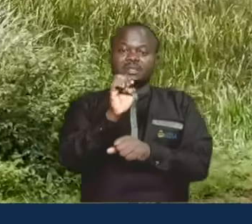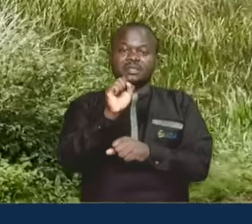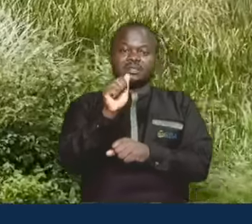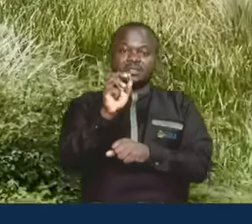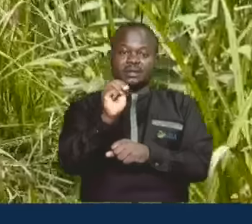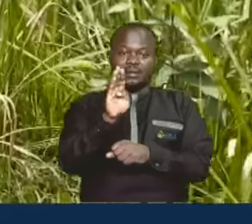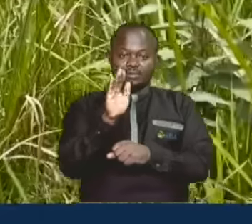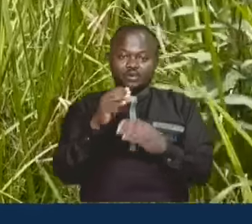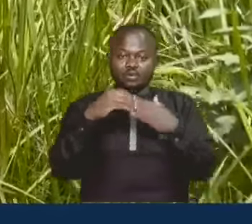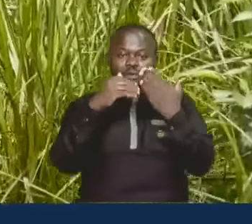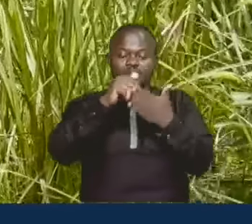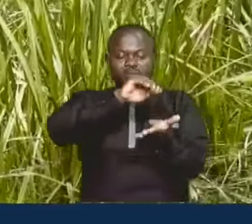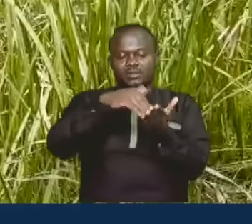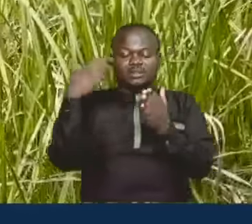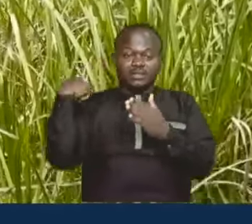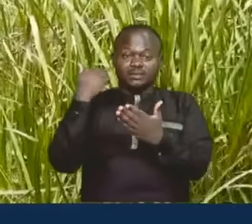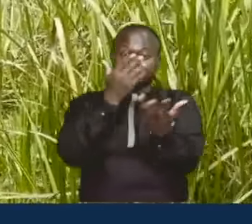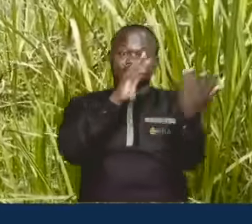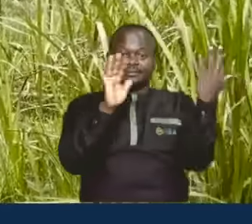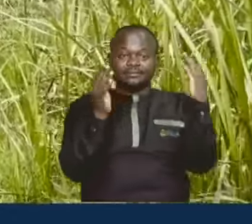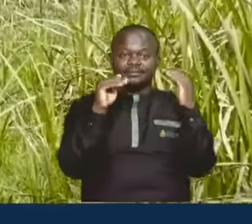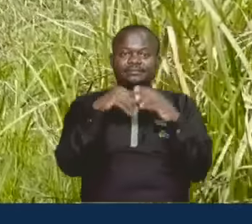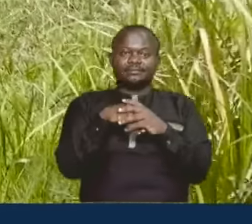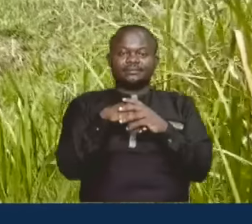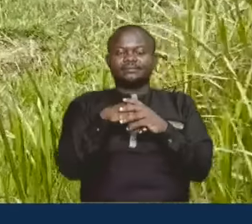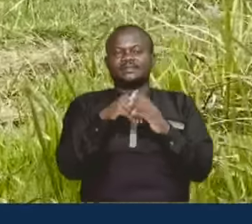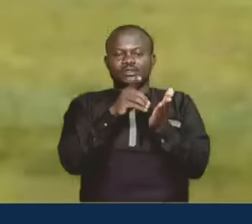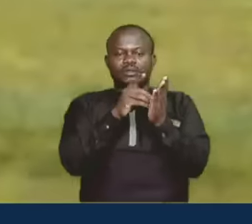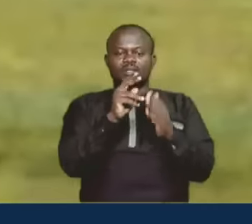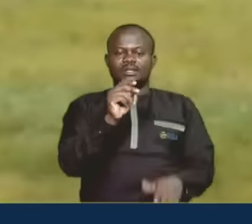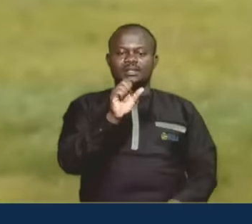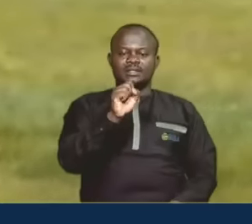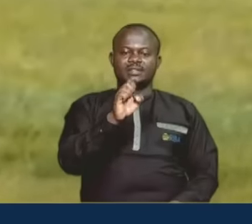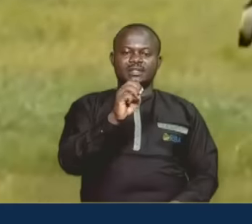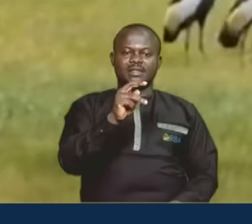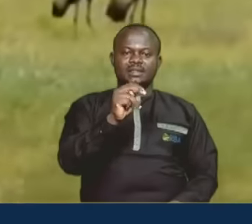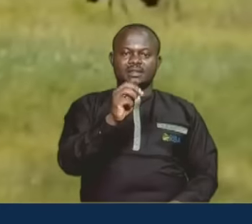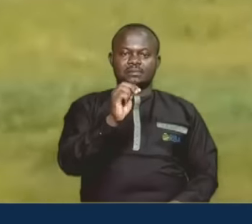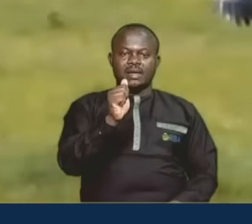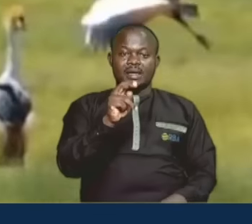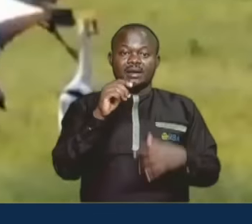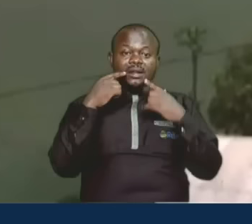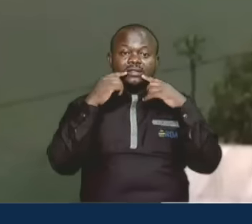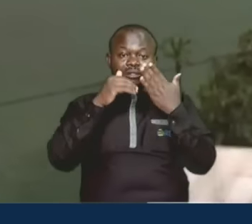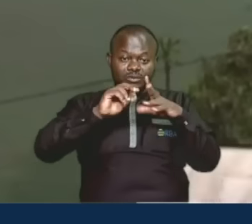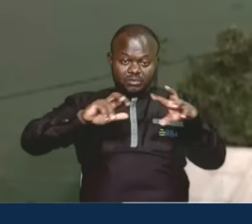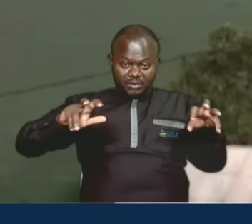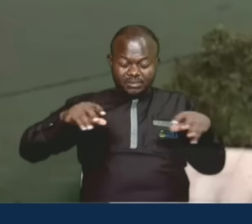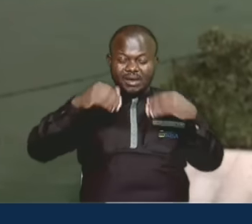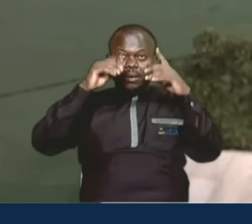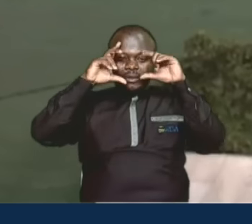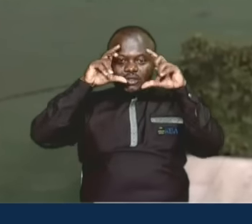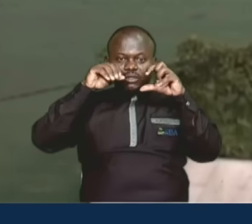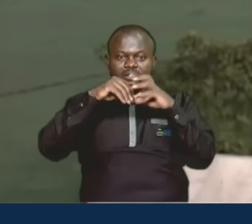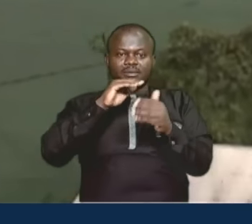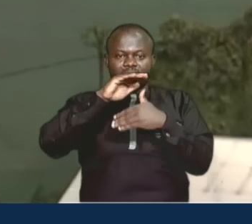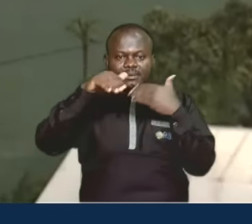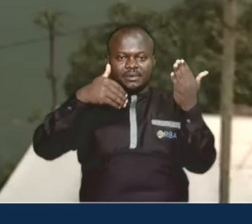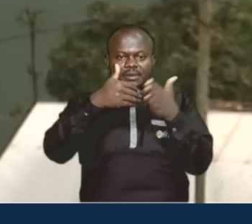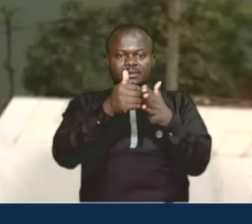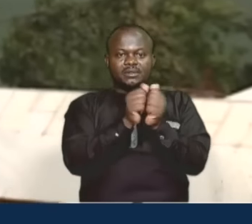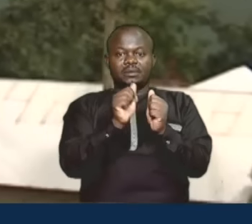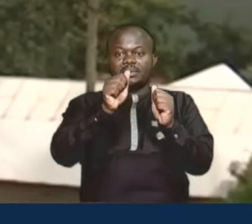Umuyobozi w'ikigo gishinzwe kubungabunga ibinyabuzima n'indiri kamere, Dr. Nsengimana Olivier, avuga ko ubushakashatsi bwabahaye ishusho y'ibinyabuzima byose